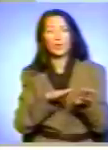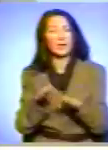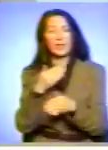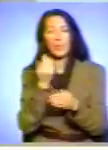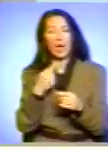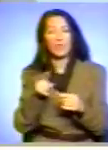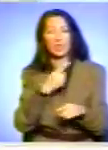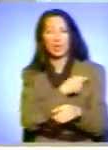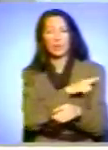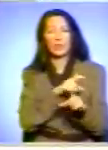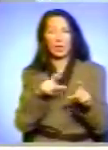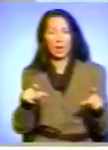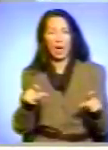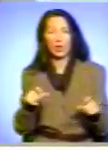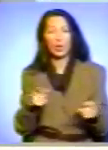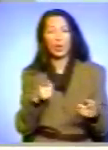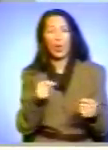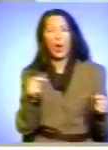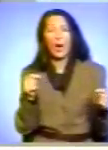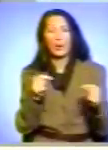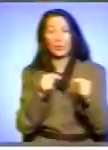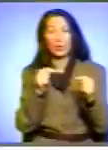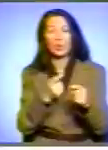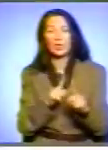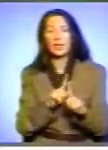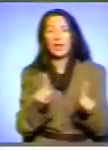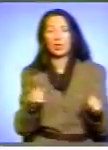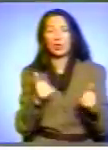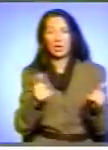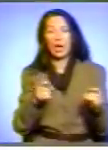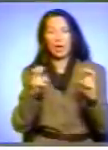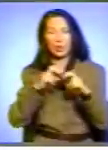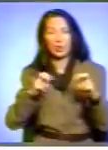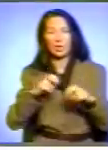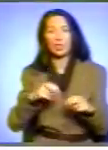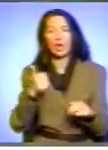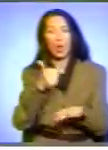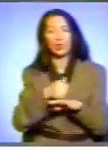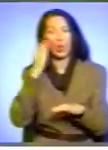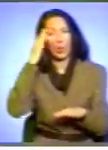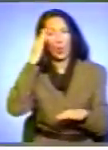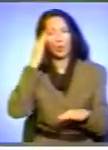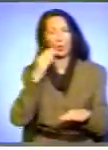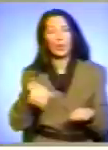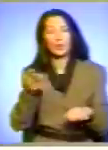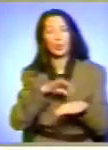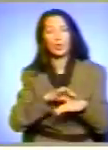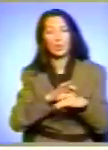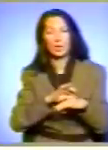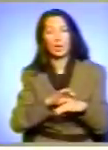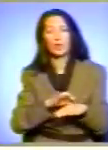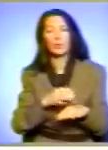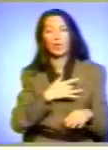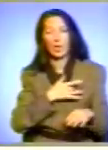краю. Його система ідеально підходить як для дослідження головного мозку, так і всього тіла, включаючи формування зображень